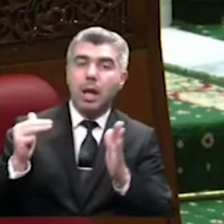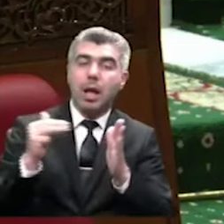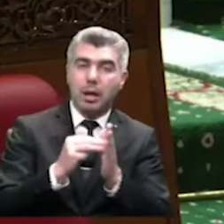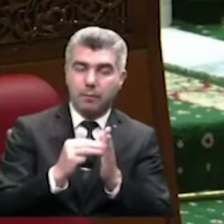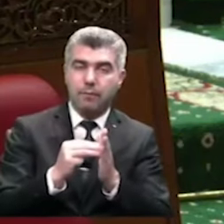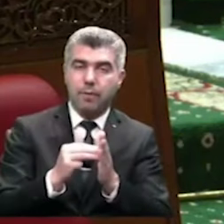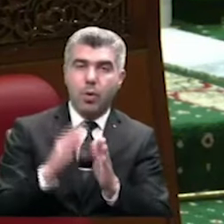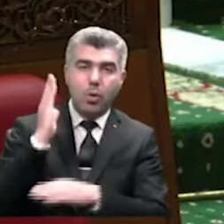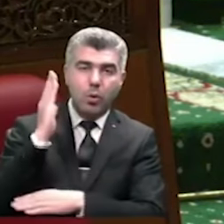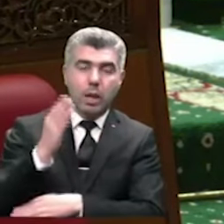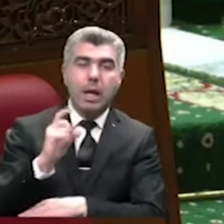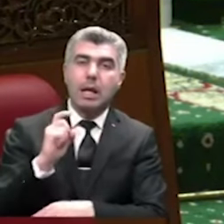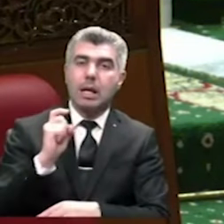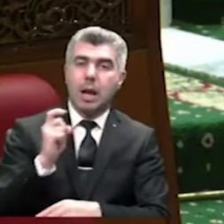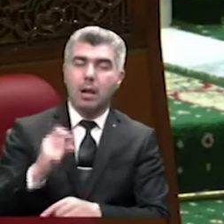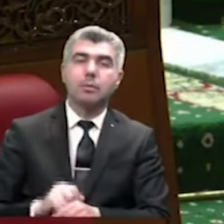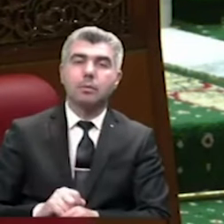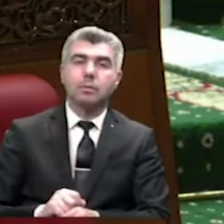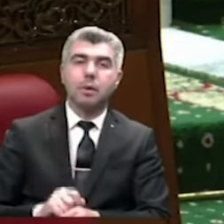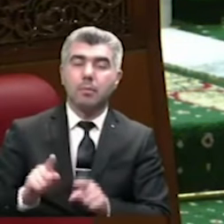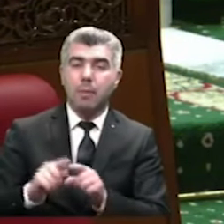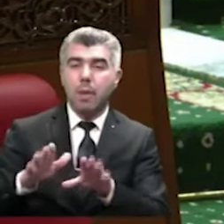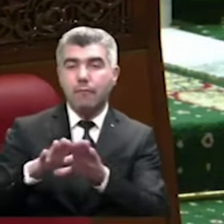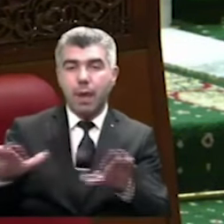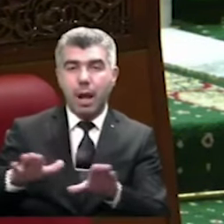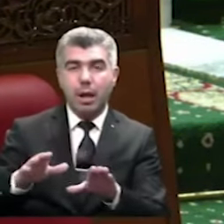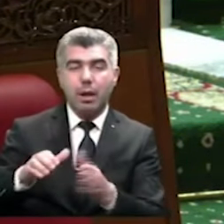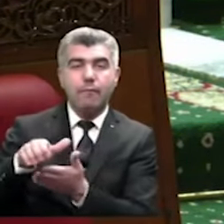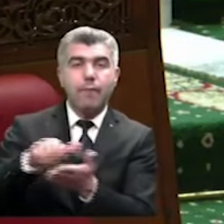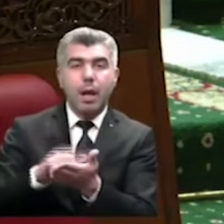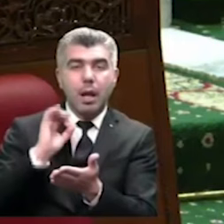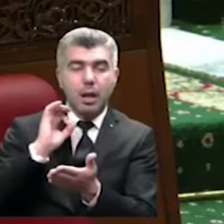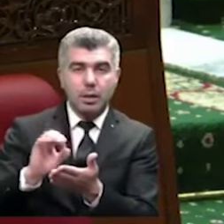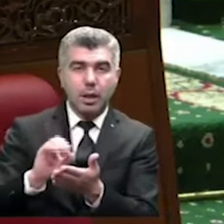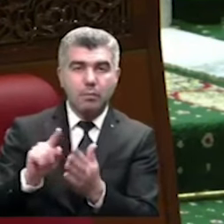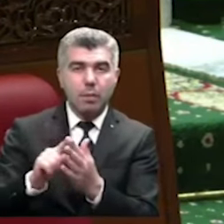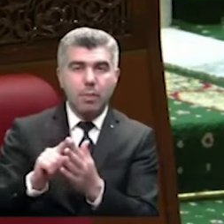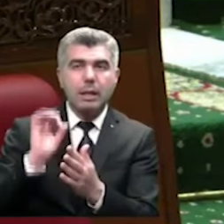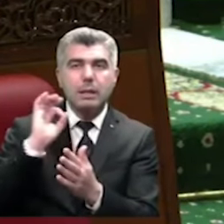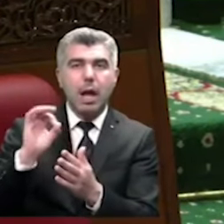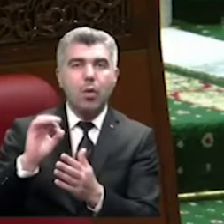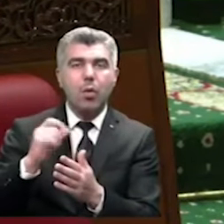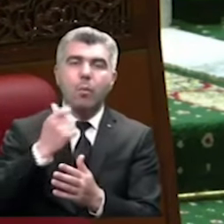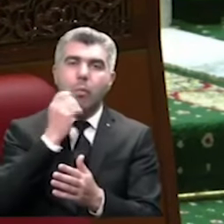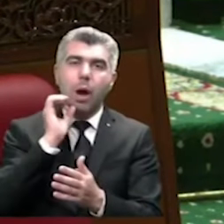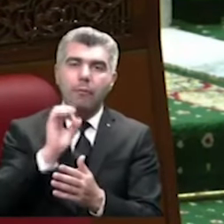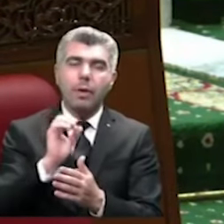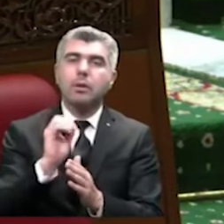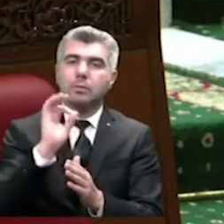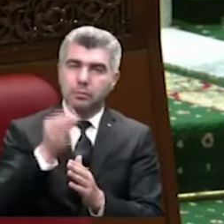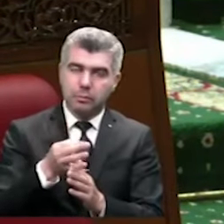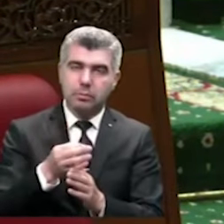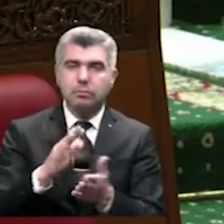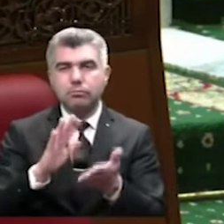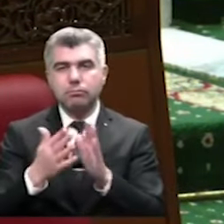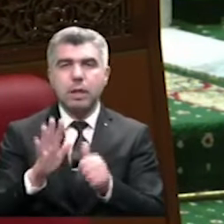للكراء. تمنيت الأراضي الفلاحية البورية لفائدة أعضاء جماعات سلالية لتشمل ما لا يقل